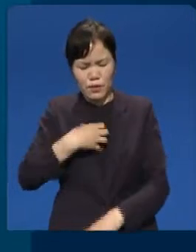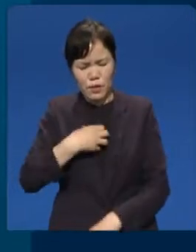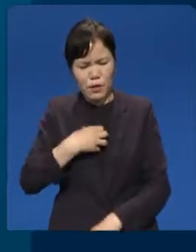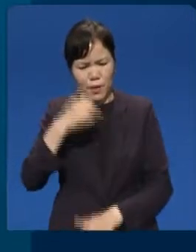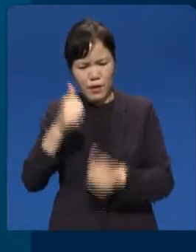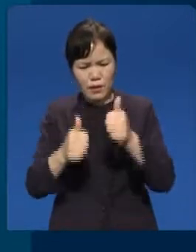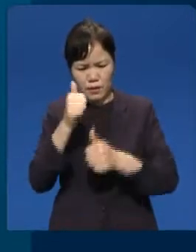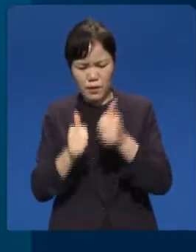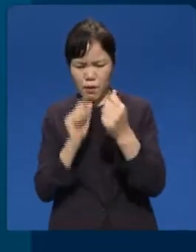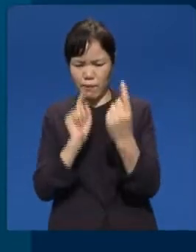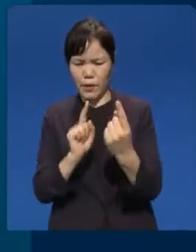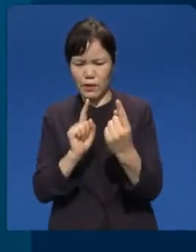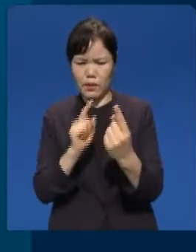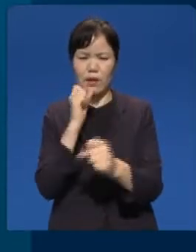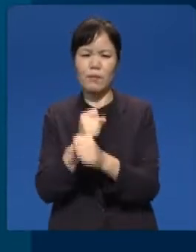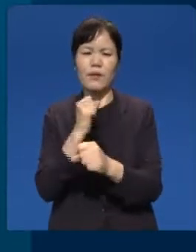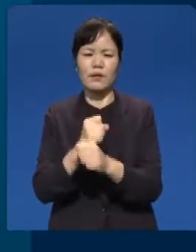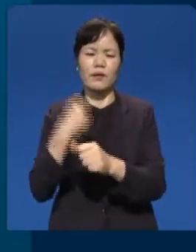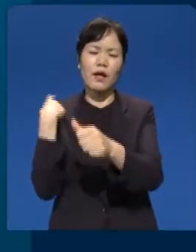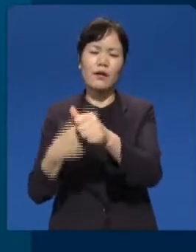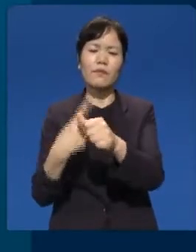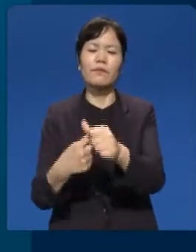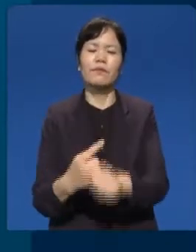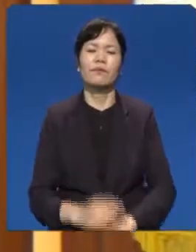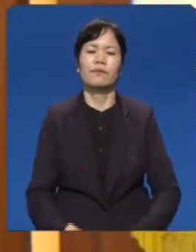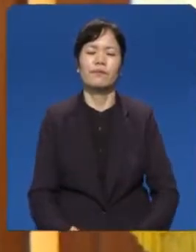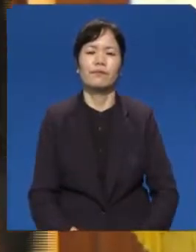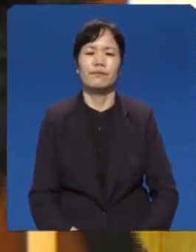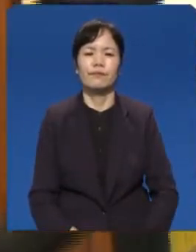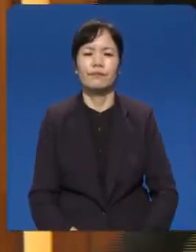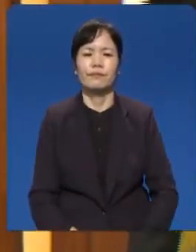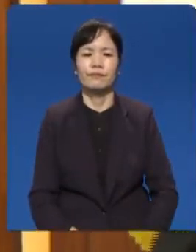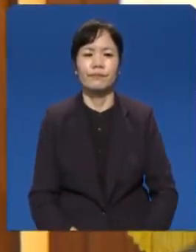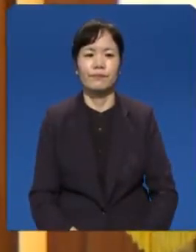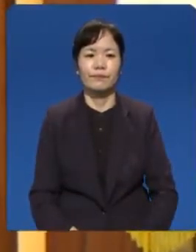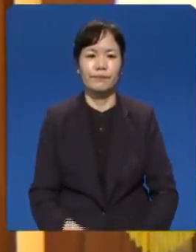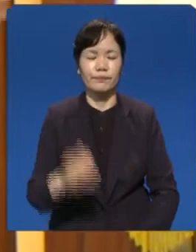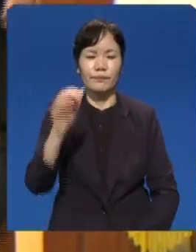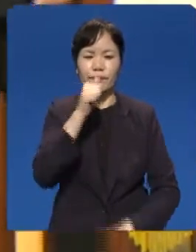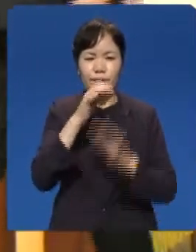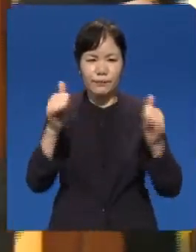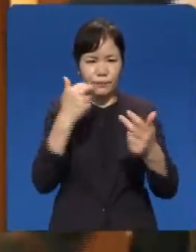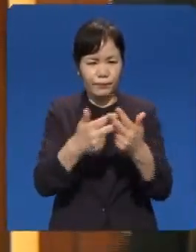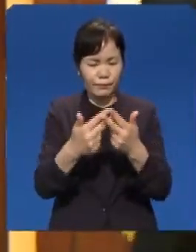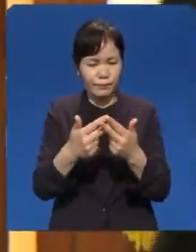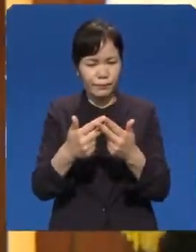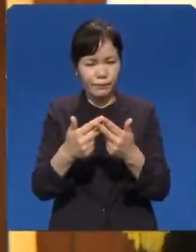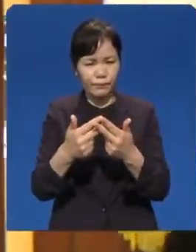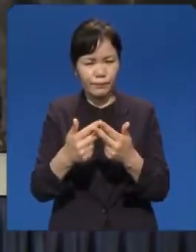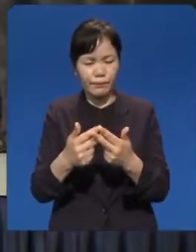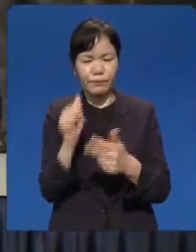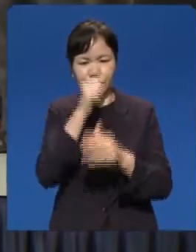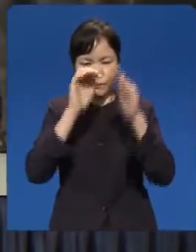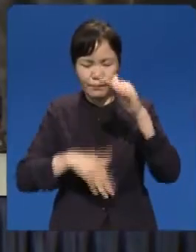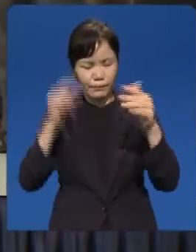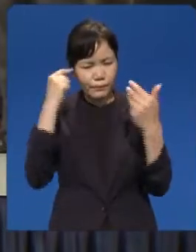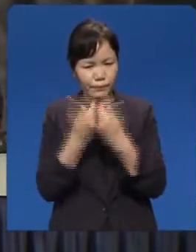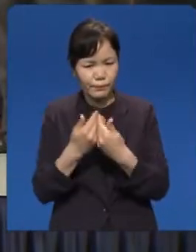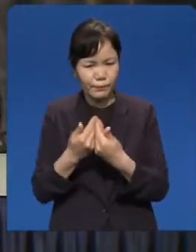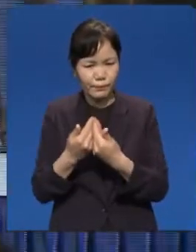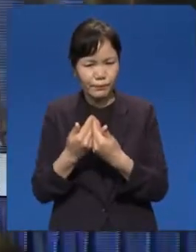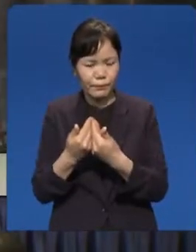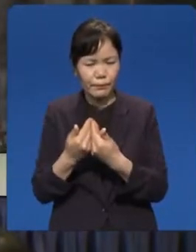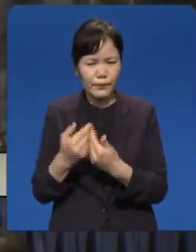실험으로 내모는 일이라고 비판했습니다. 대한변협도 중재안 반대 성명을 내고 졸속